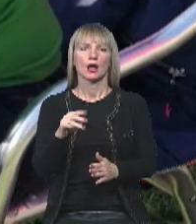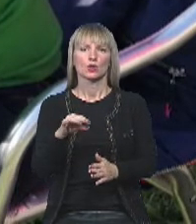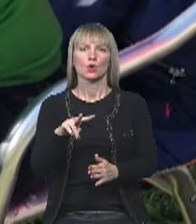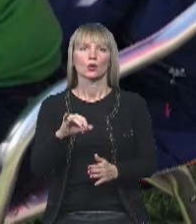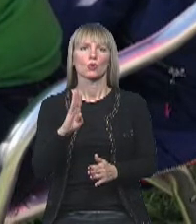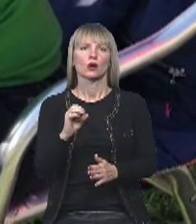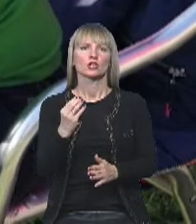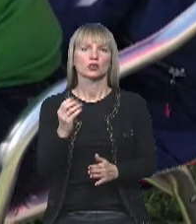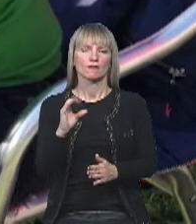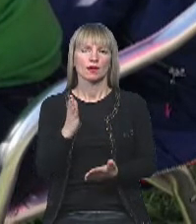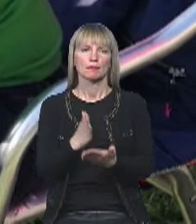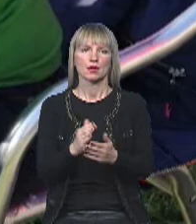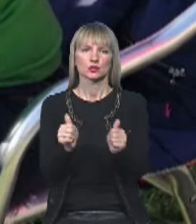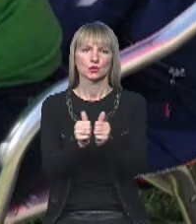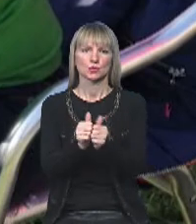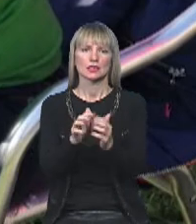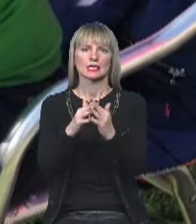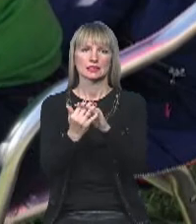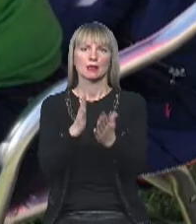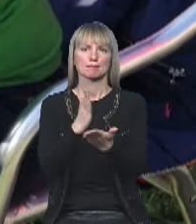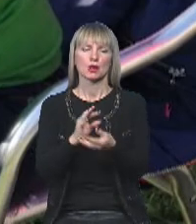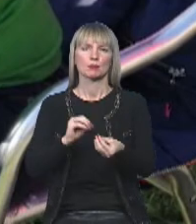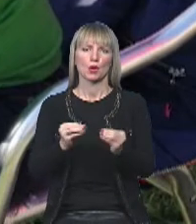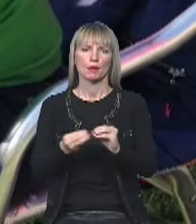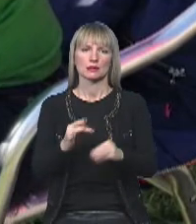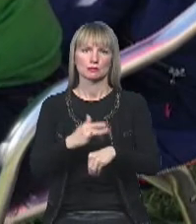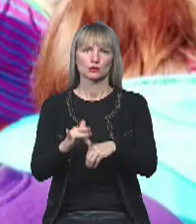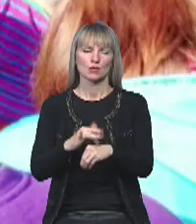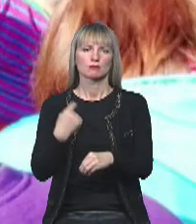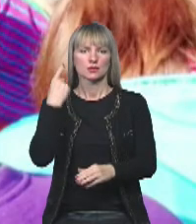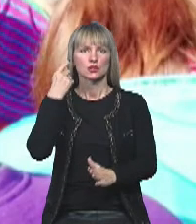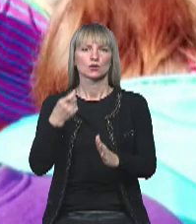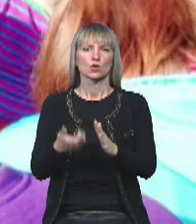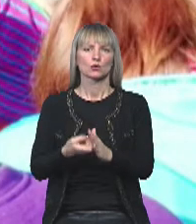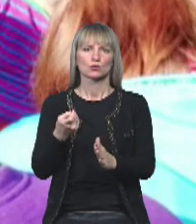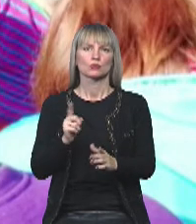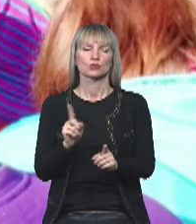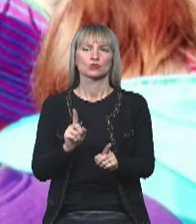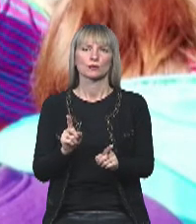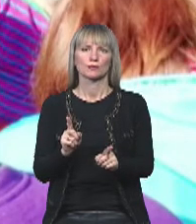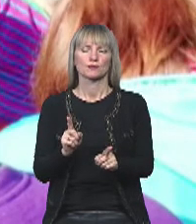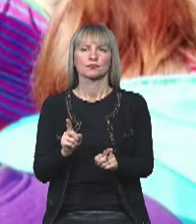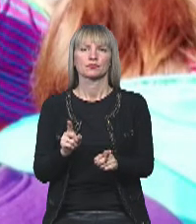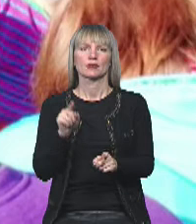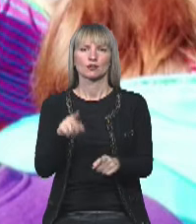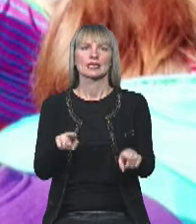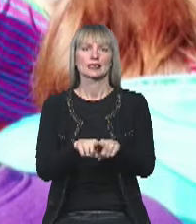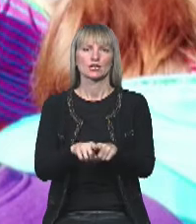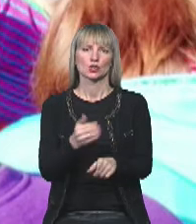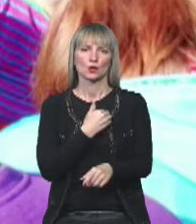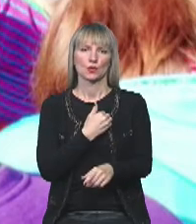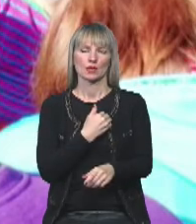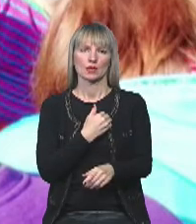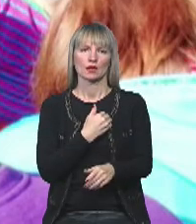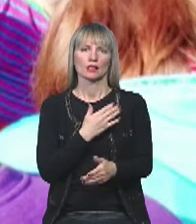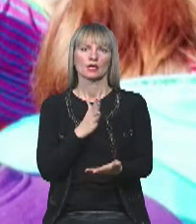і Максимівки таке питання. Це сусідні. Це сусідні села. І ми зрозуміли, що вони теж хотіли